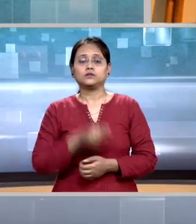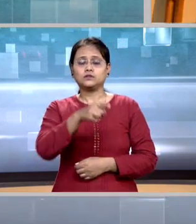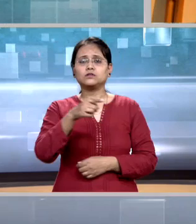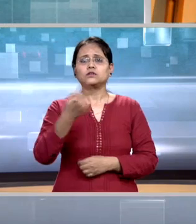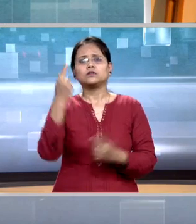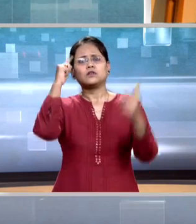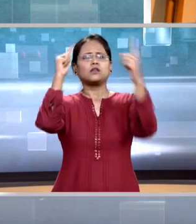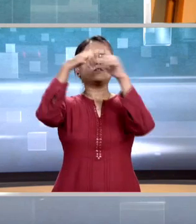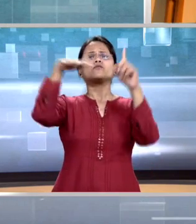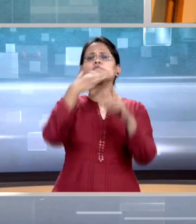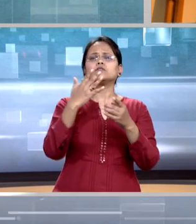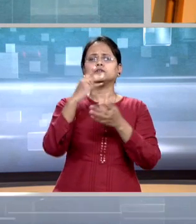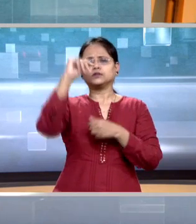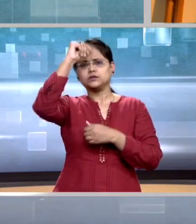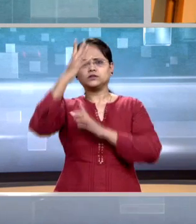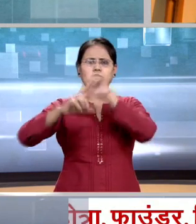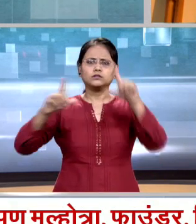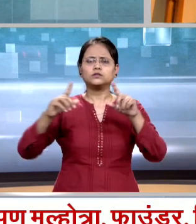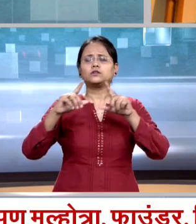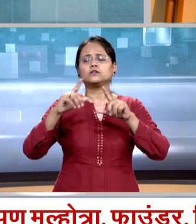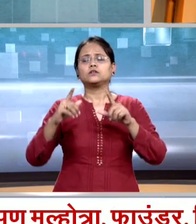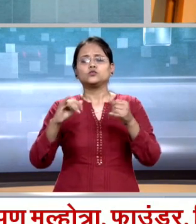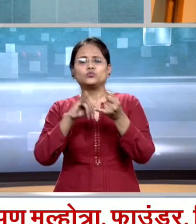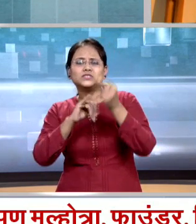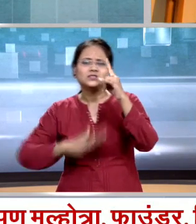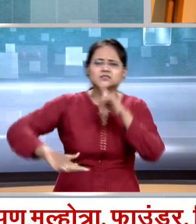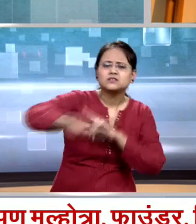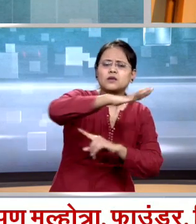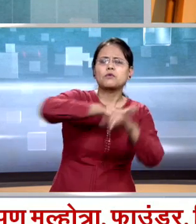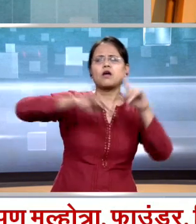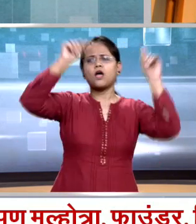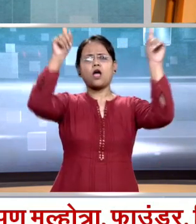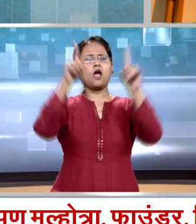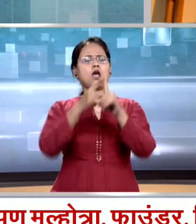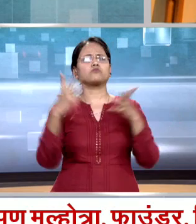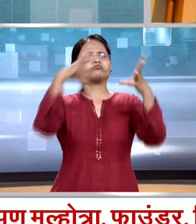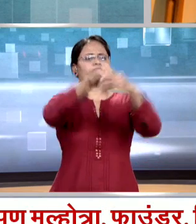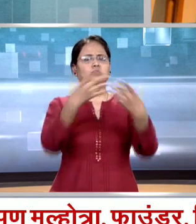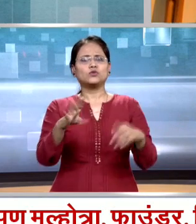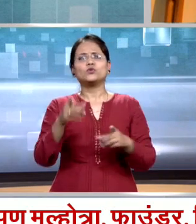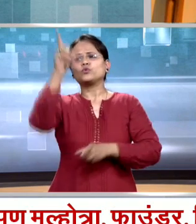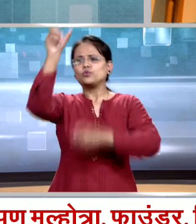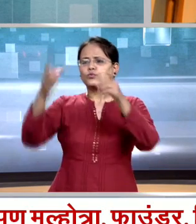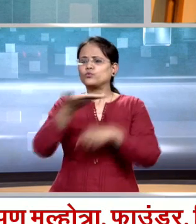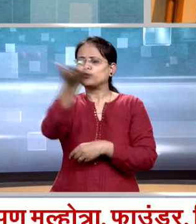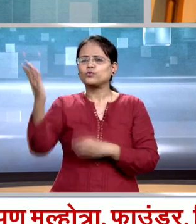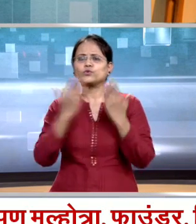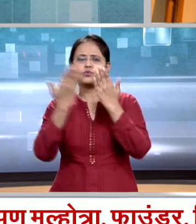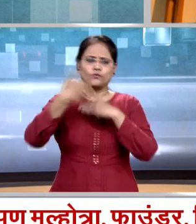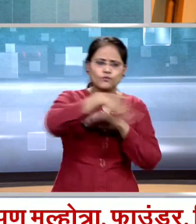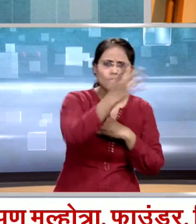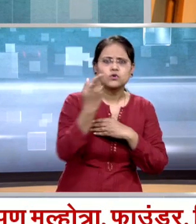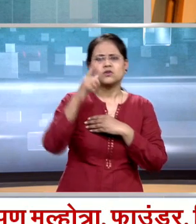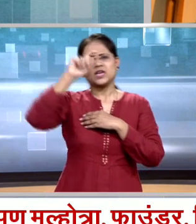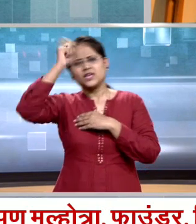इसका पीछे का पर्पज़ यही है कि इंडियन साइन लैंग्वेज पूरी मेन स्ट्रीम में आ जाए इस देश में। आप जैसे कि देखें कि हर इंसान स्कूल जाता है